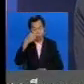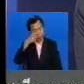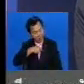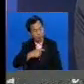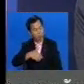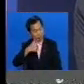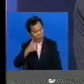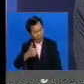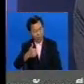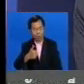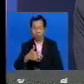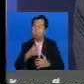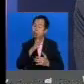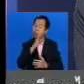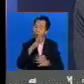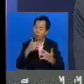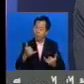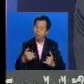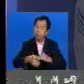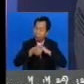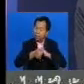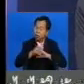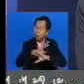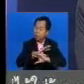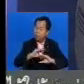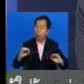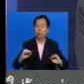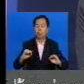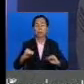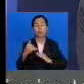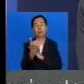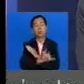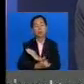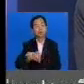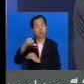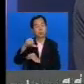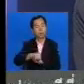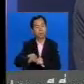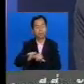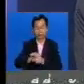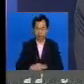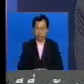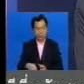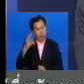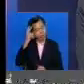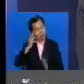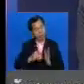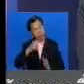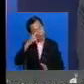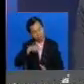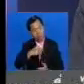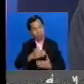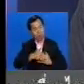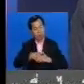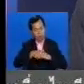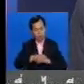ความสามัคคีแล้วอาจจะนำพาประเทศไปสู่ความล่มสลายได้แต่เชื่อว่าคนไทยทุกคนค่ะไม่ต้องการให้เกิดเหตุการณ์เช่นนั้นติดตามได้จาก